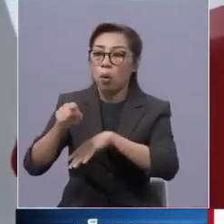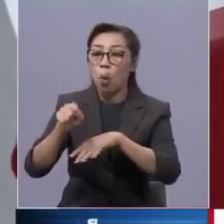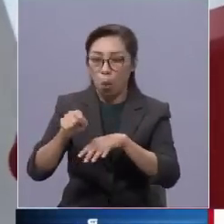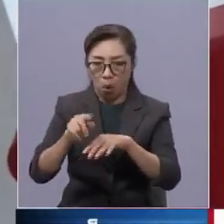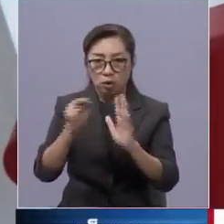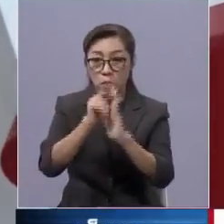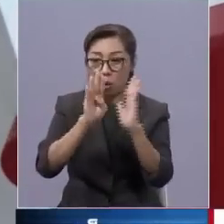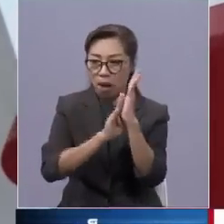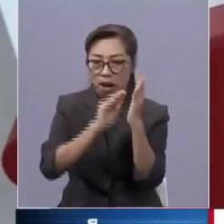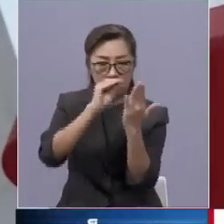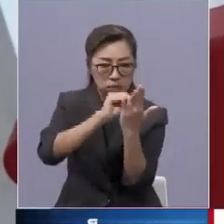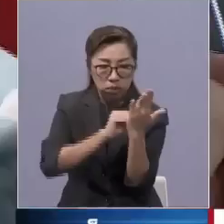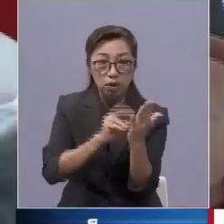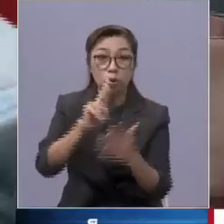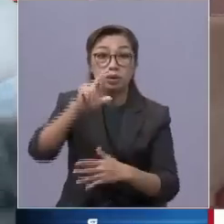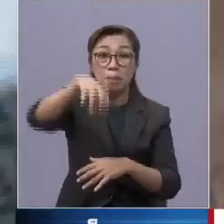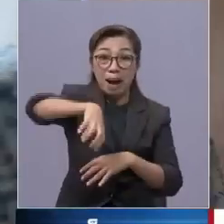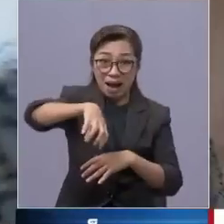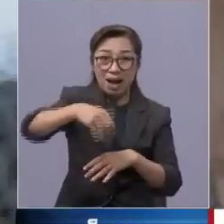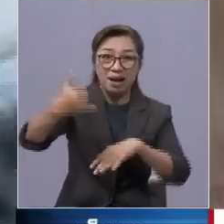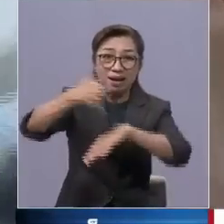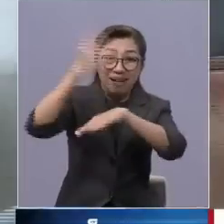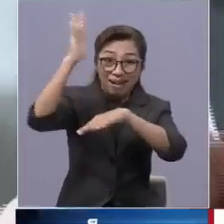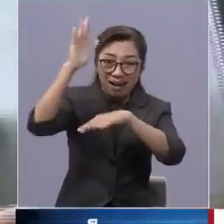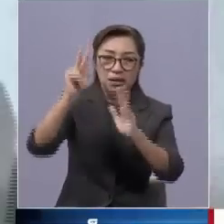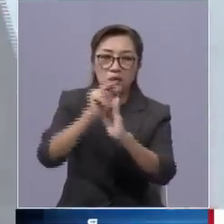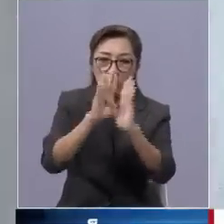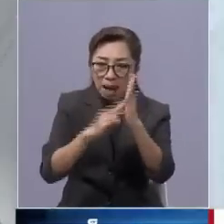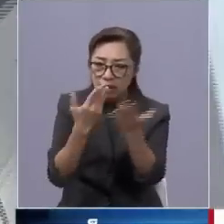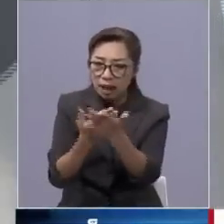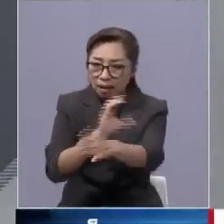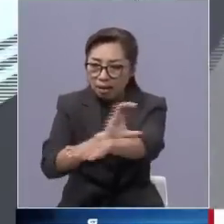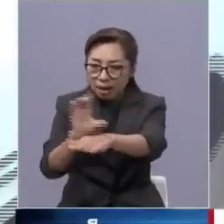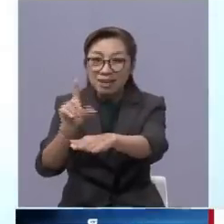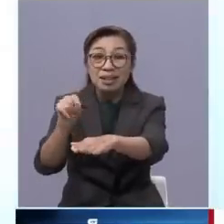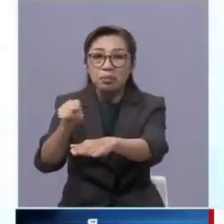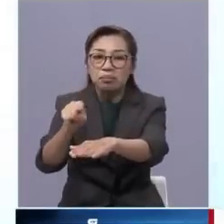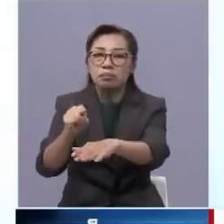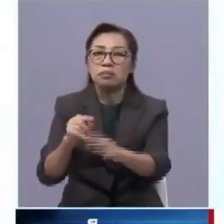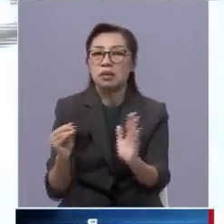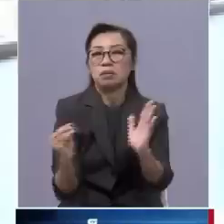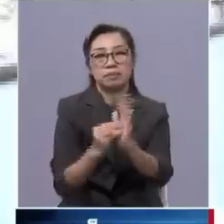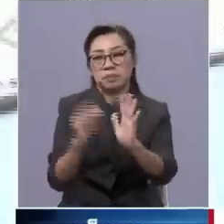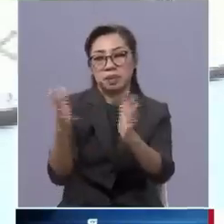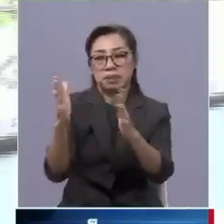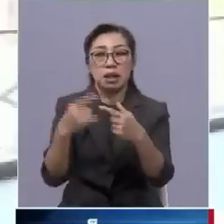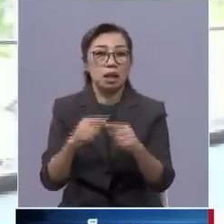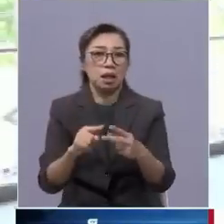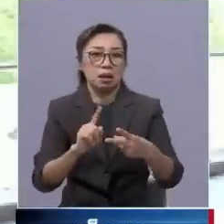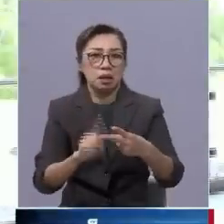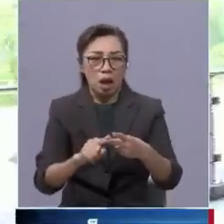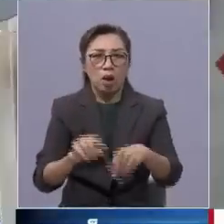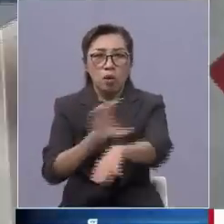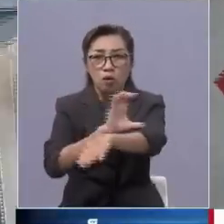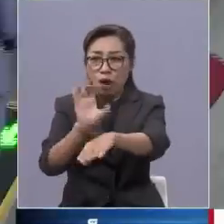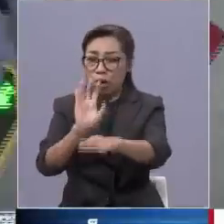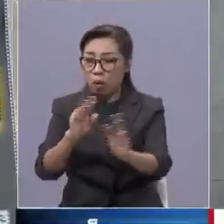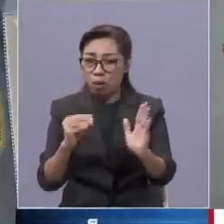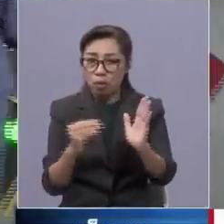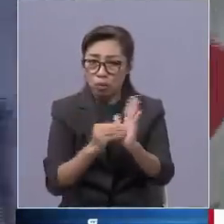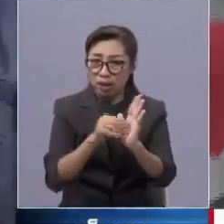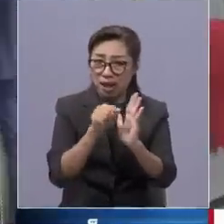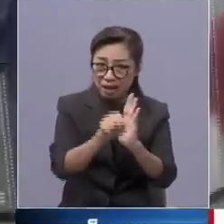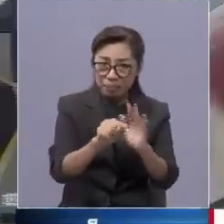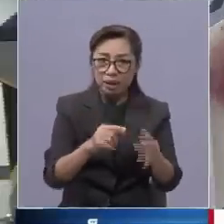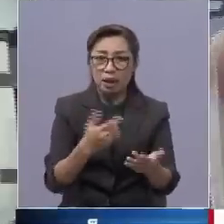ของรัฐบาลที่จะแถลงต่อที่ประชุมรัฐสภาแล้วก็ตอนนี้นโยบายของเพื่อไทยเรื่องรถไฟฟ้ากทม20บาทยังไม่ใช่เรื่องเร่งด่ว